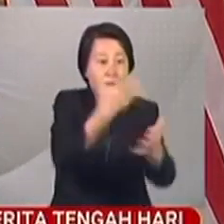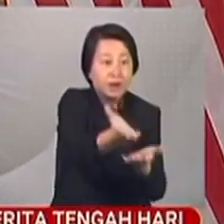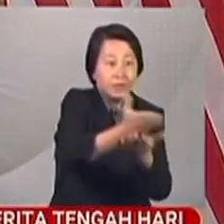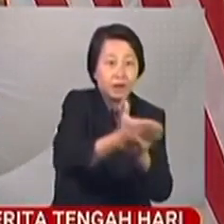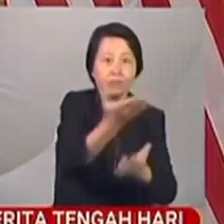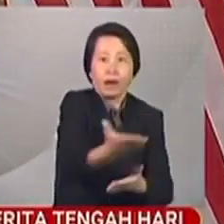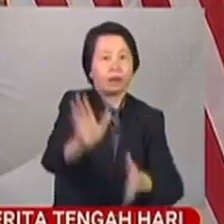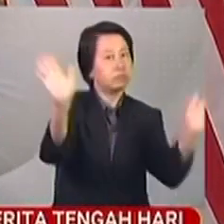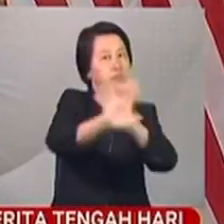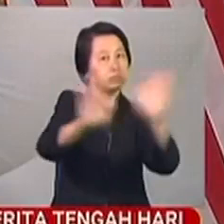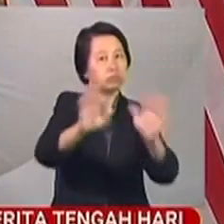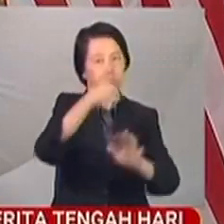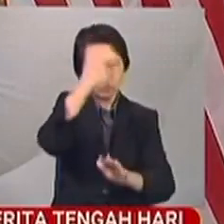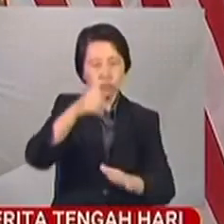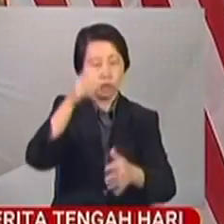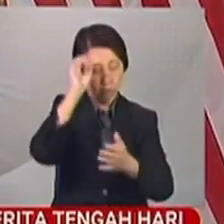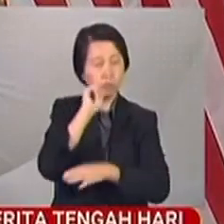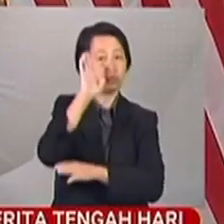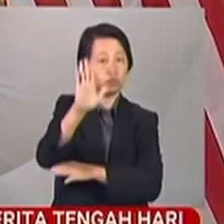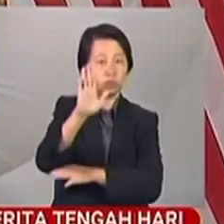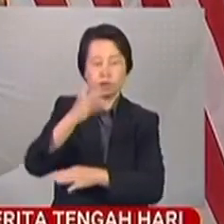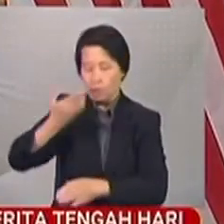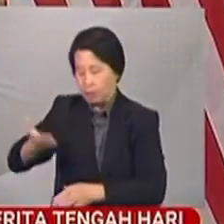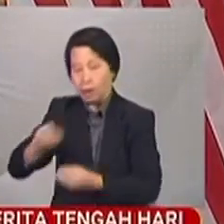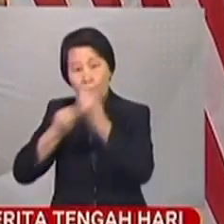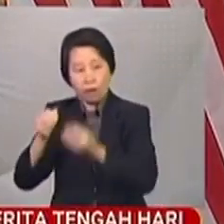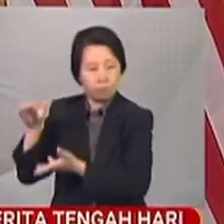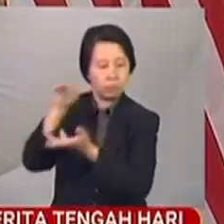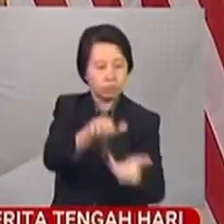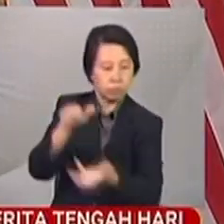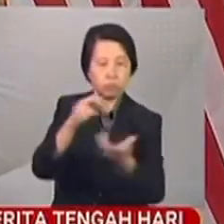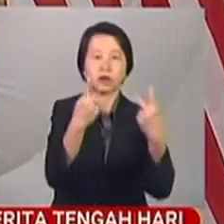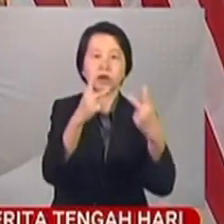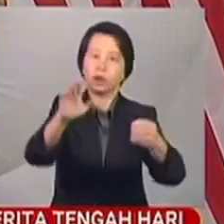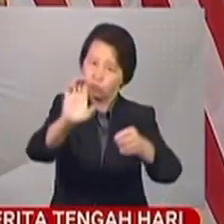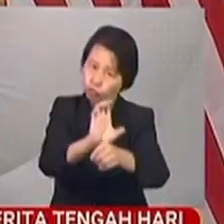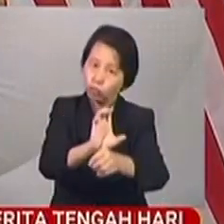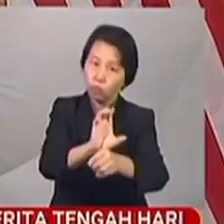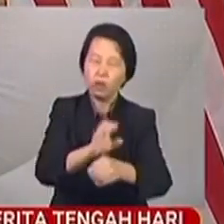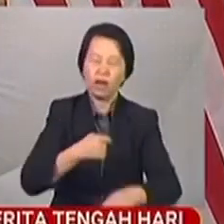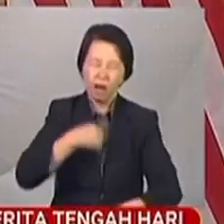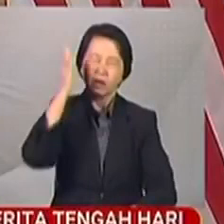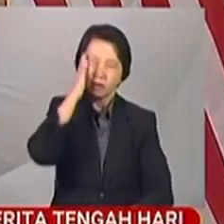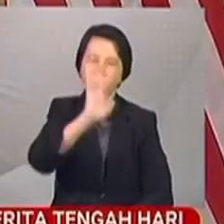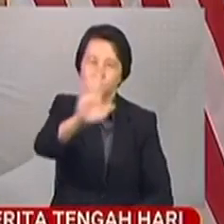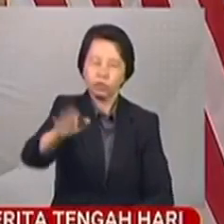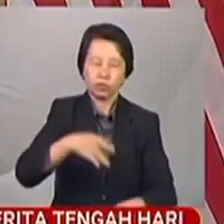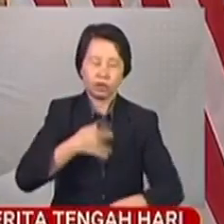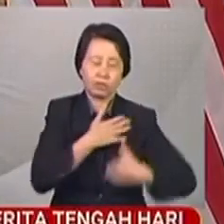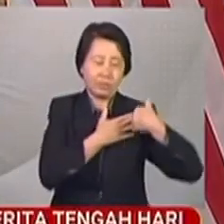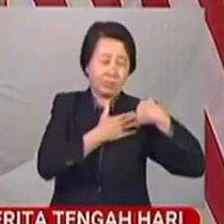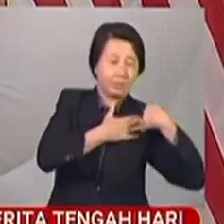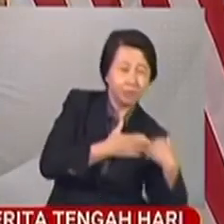Enno Yuchai everybody Hai Hai do you feel badan Hai